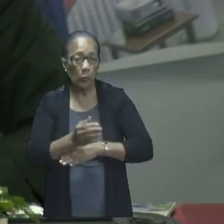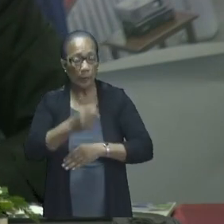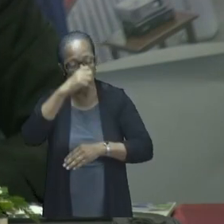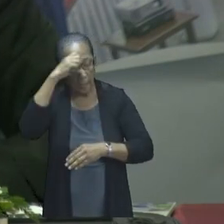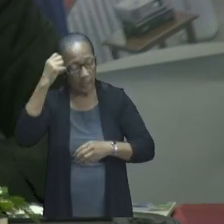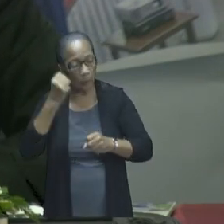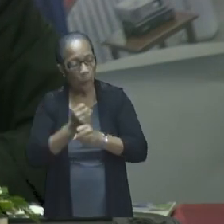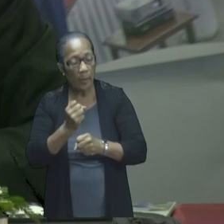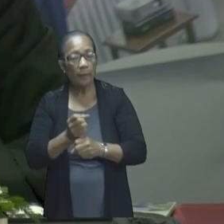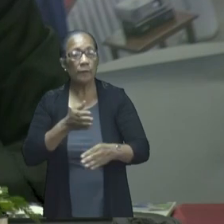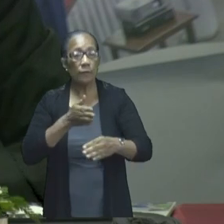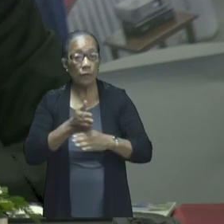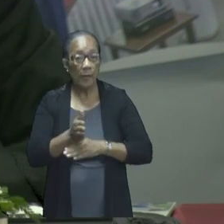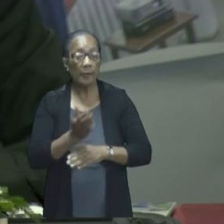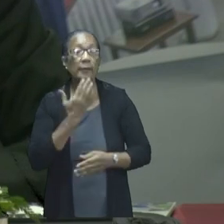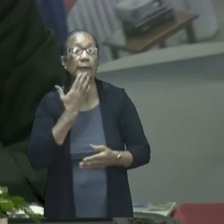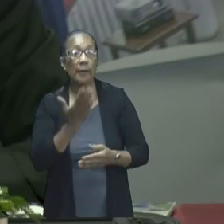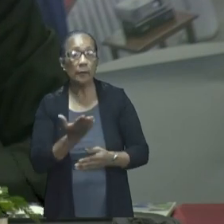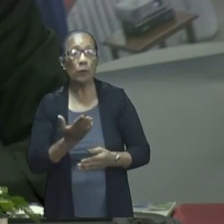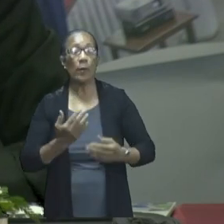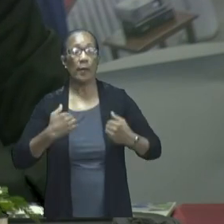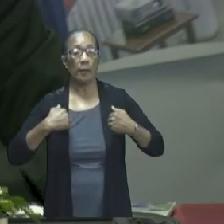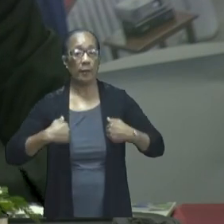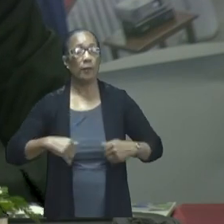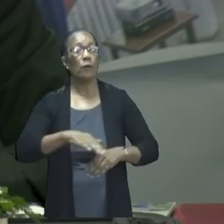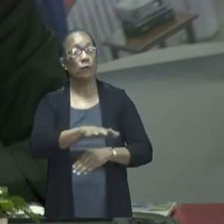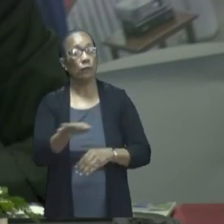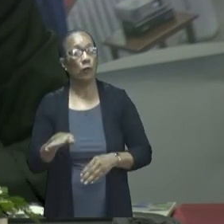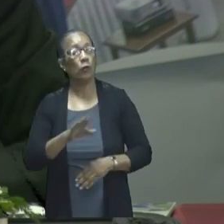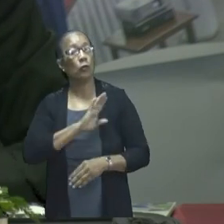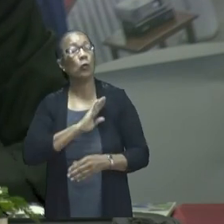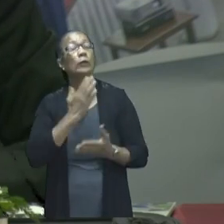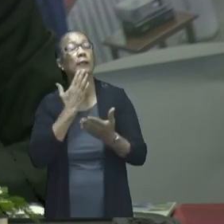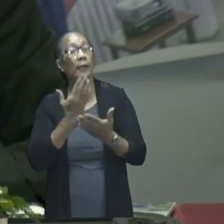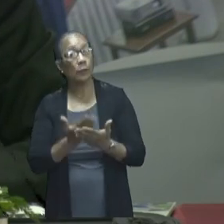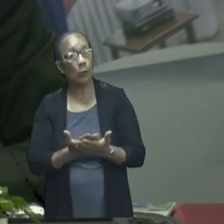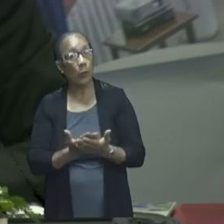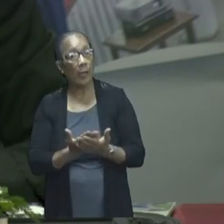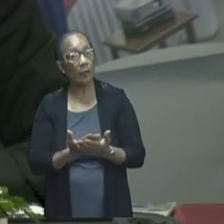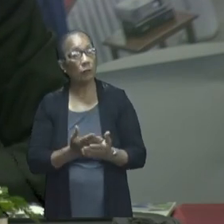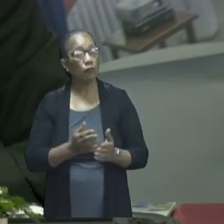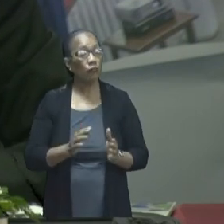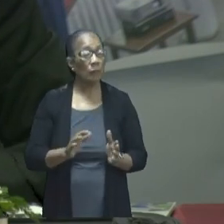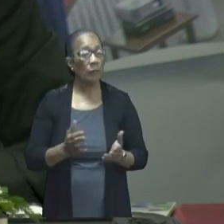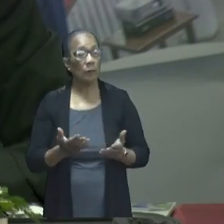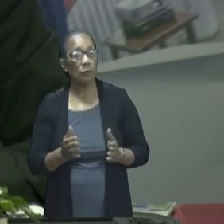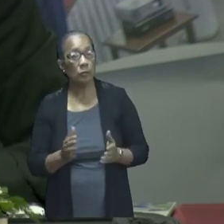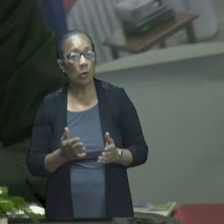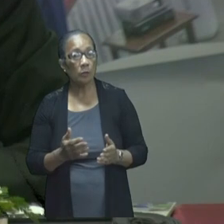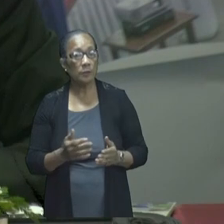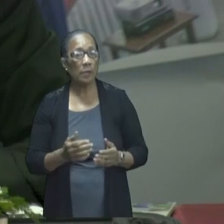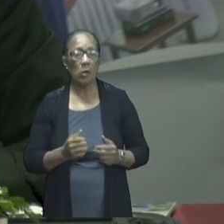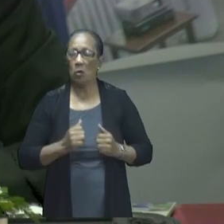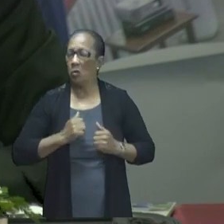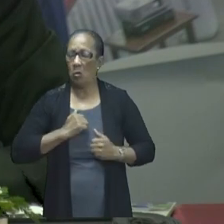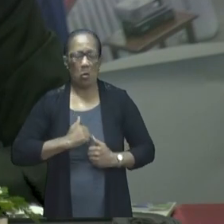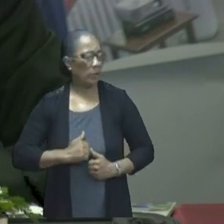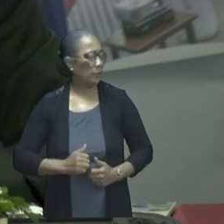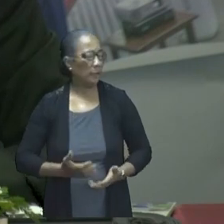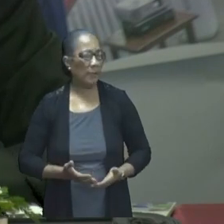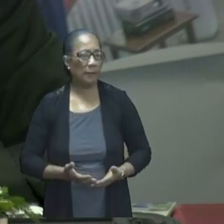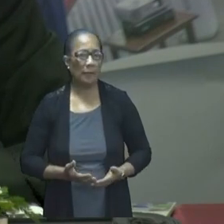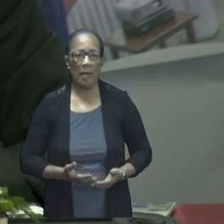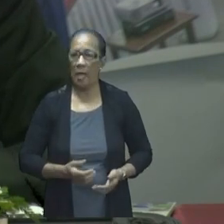aan het fotoboek maar ik bedanken ook voor soms en ongeduld en